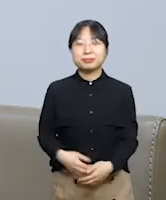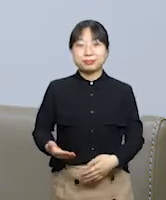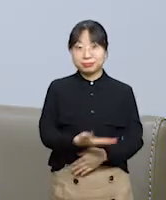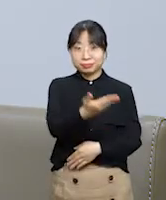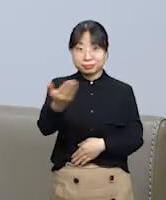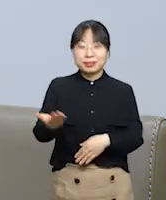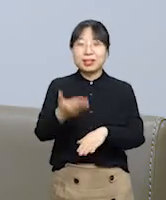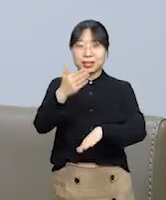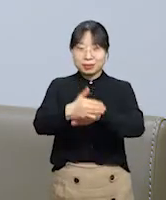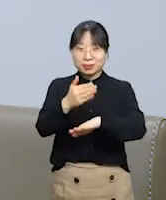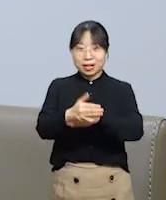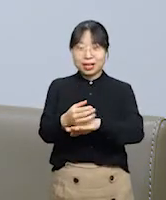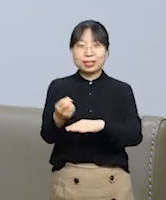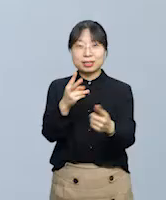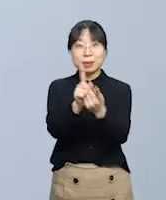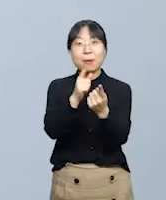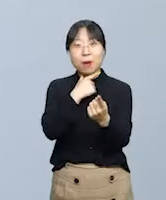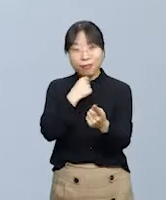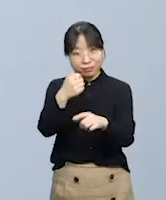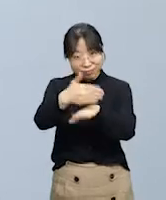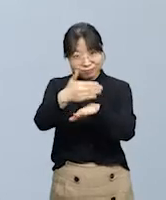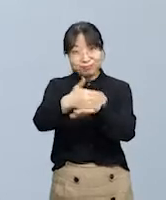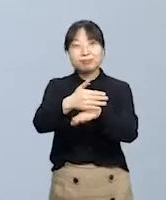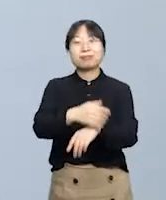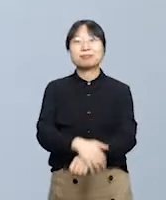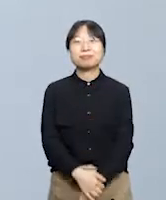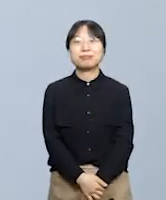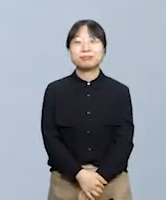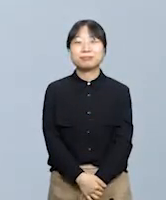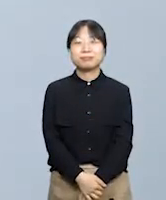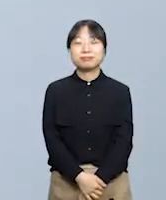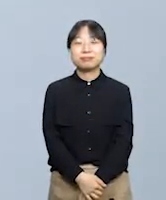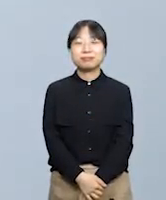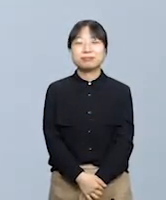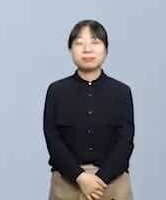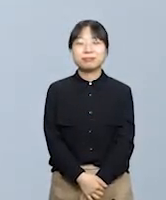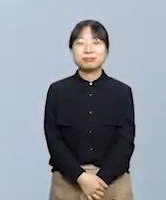여러분 감사하고 또 뵙겠습니다. 감사합니다.